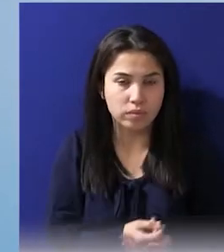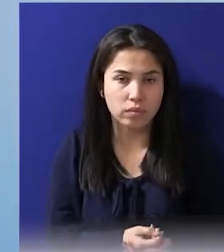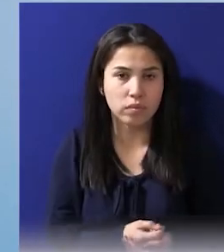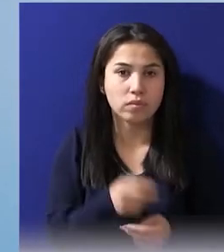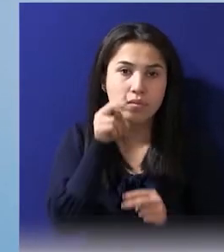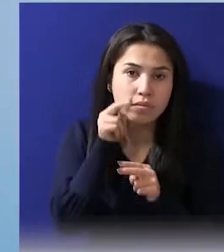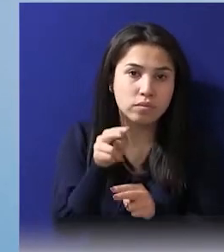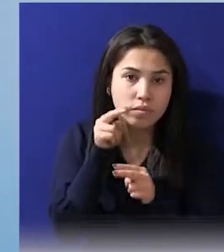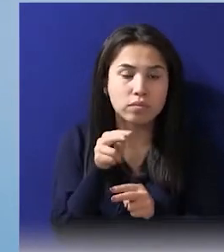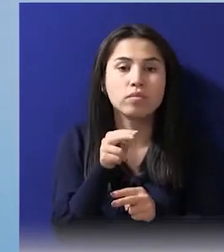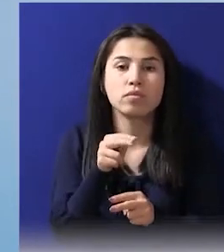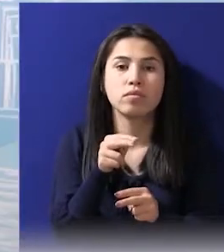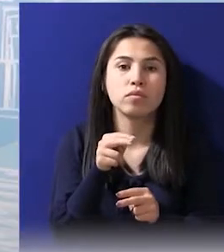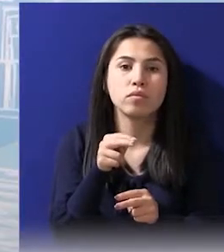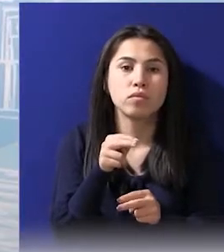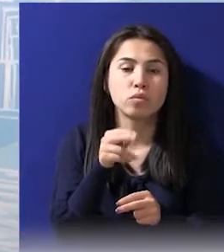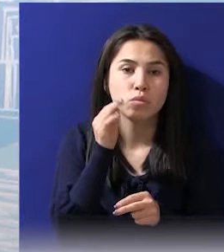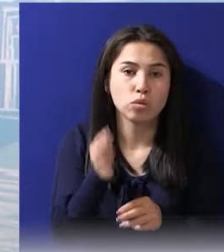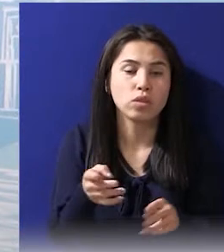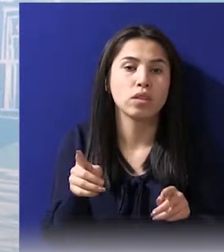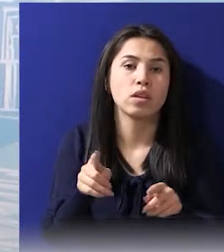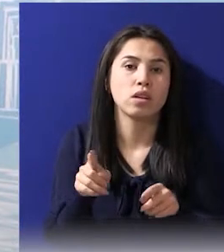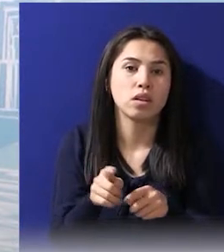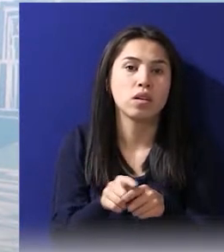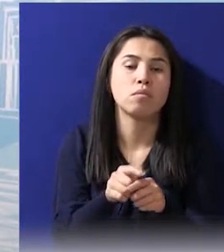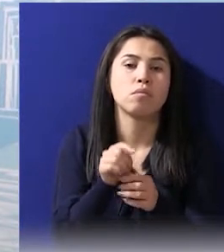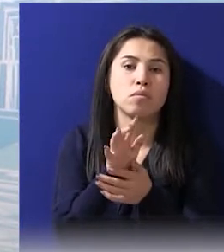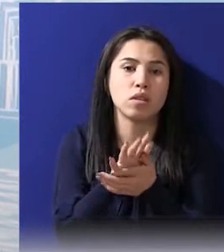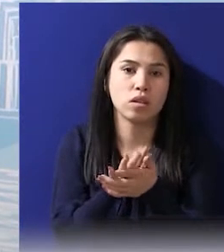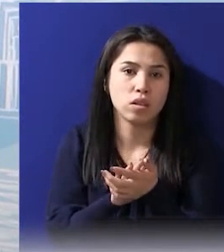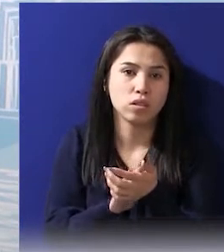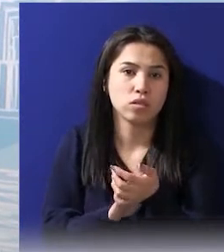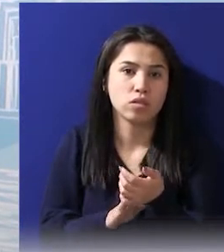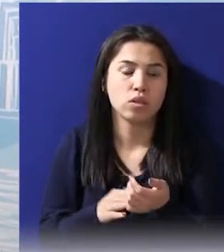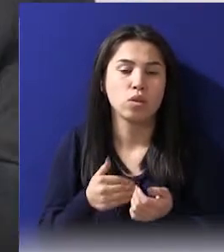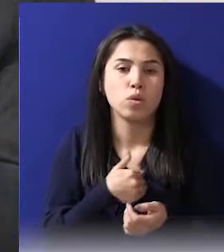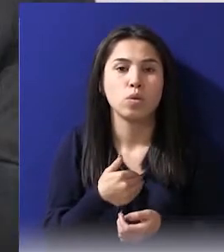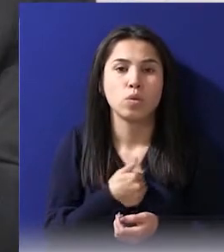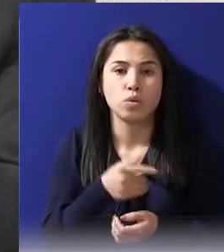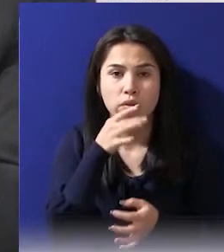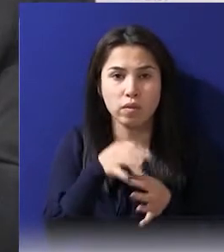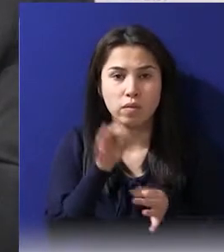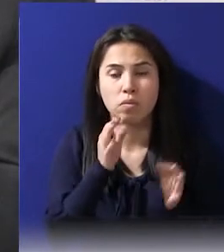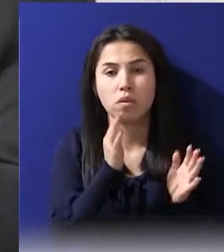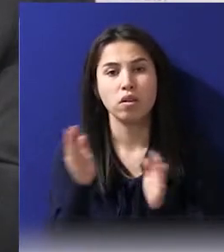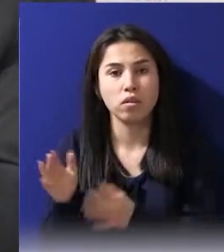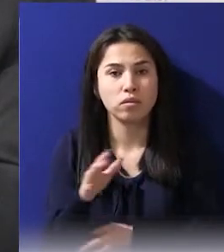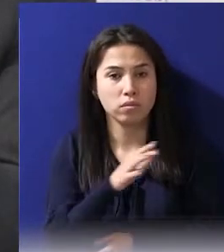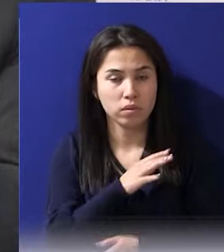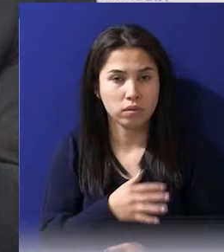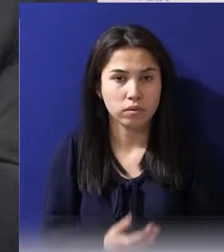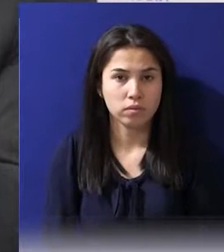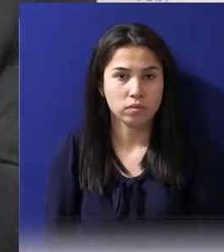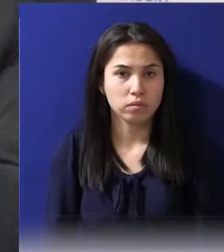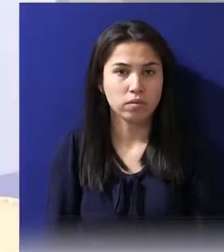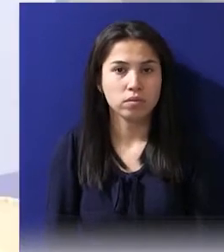жақсы көрсеткіш деп ойлаймын. Ал былтыр облысқа 144 мыңға жуық турист келіпті. Олардың 4700-ден астамы